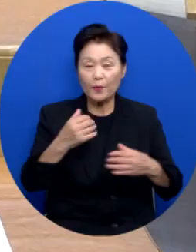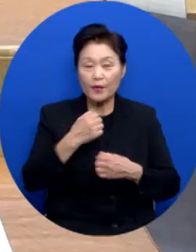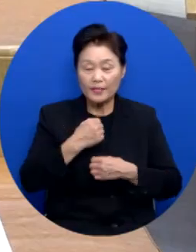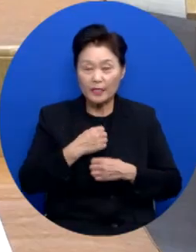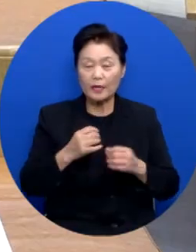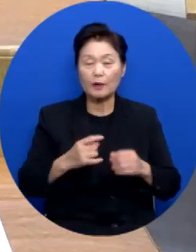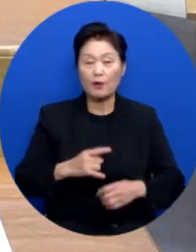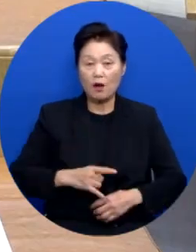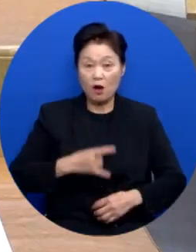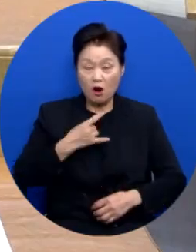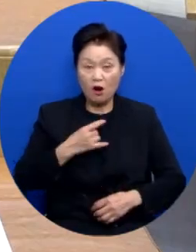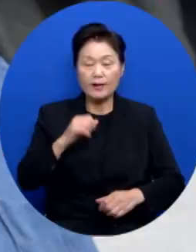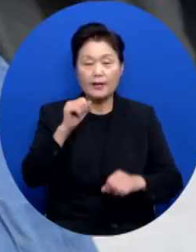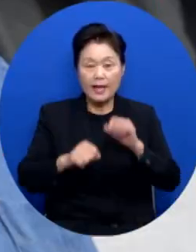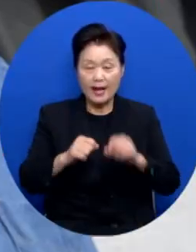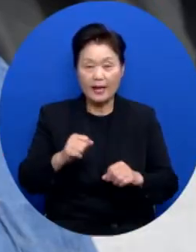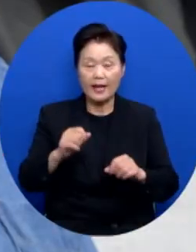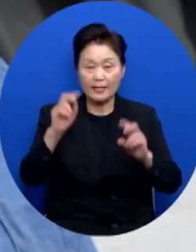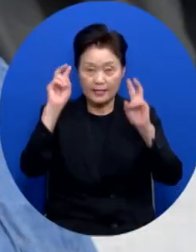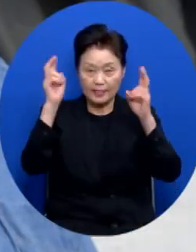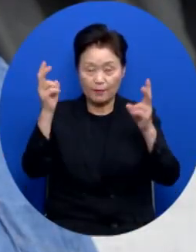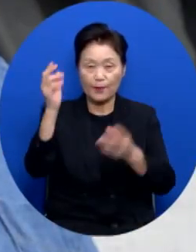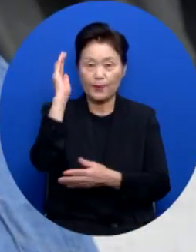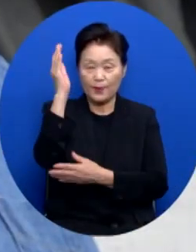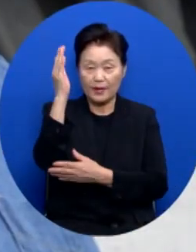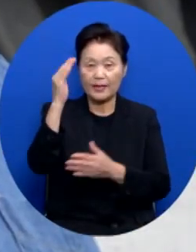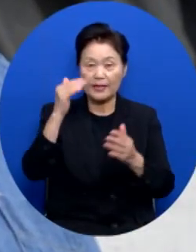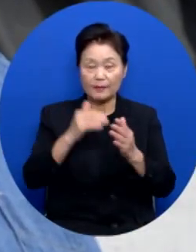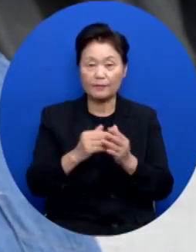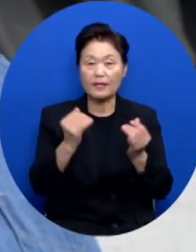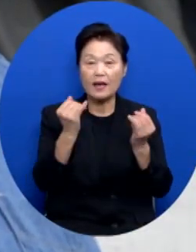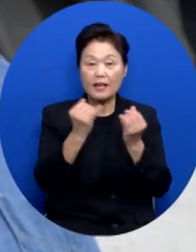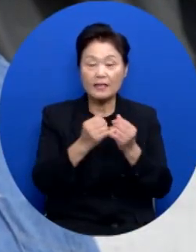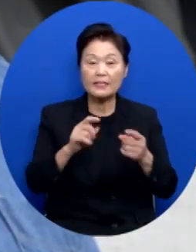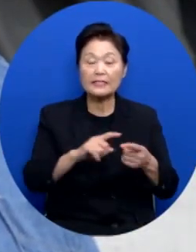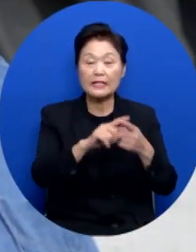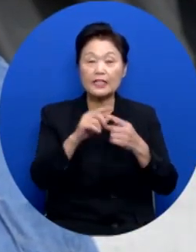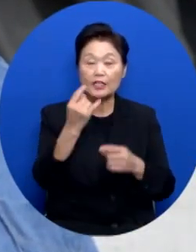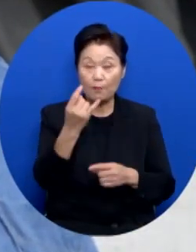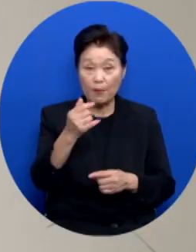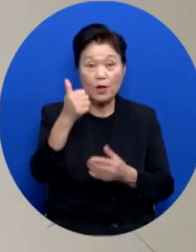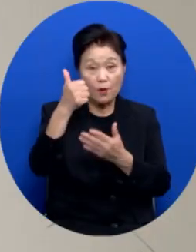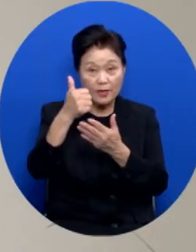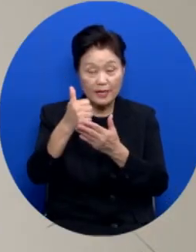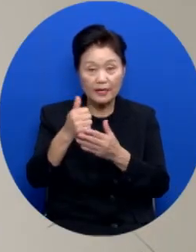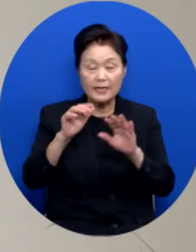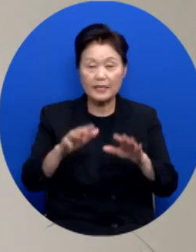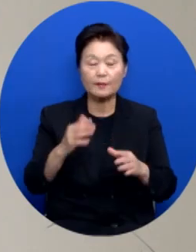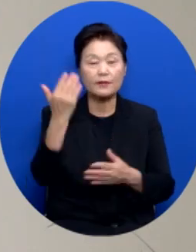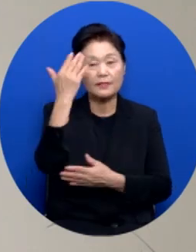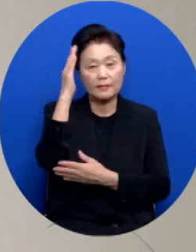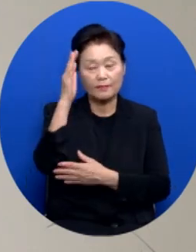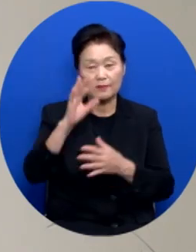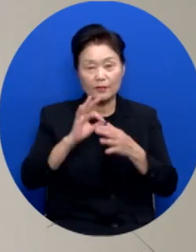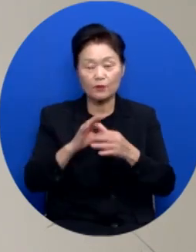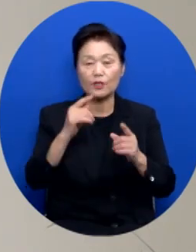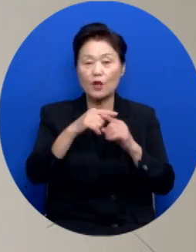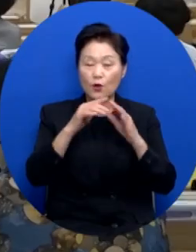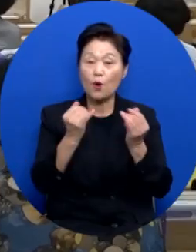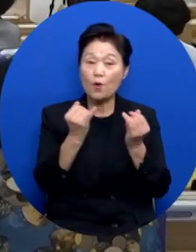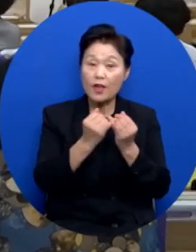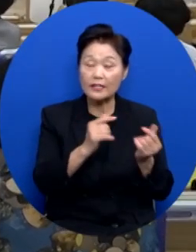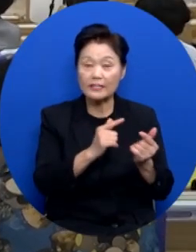행하라를 주제로 강의를 진행했습니다. 제주교회 여성연합회 김진희 회장은 이번 세미나를 통해 교회